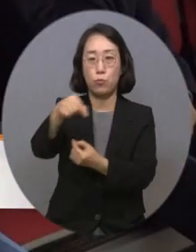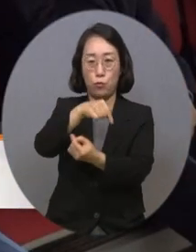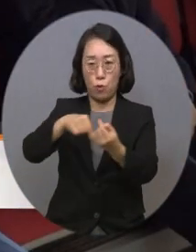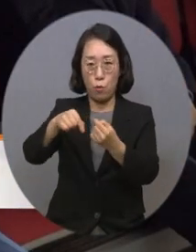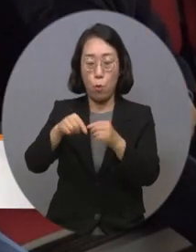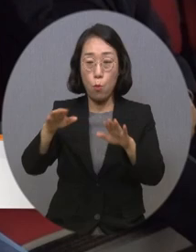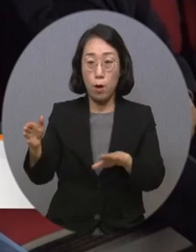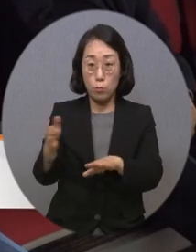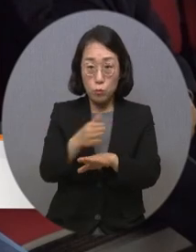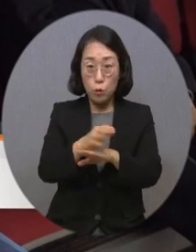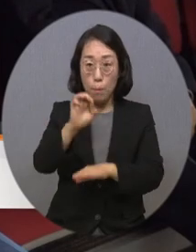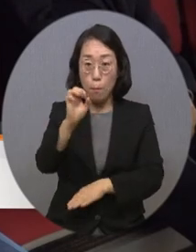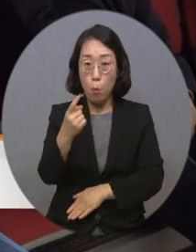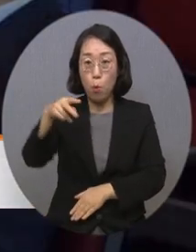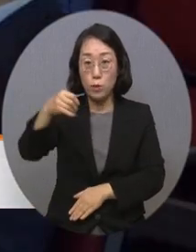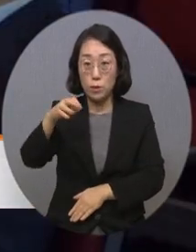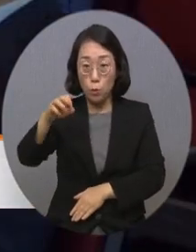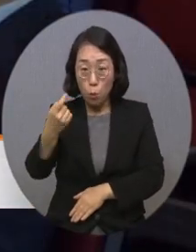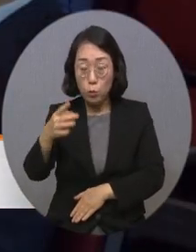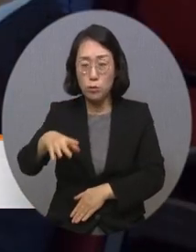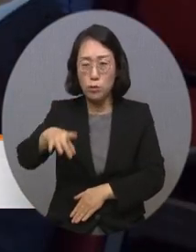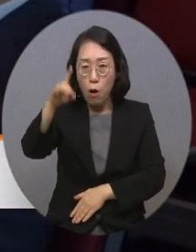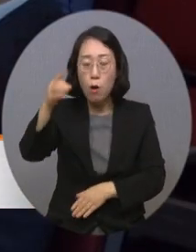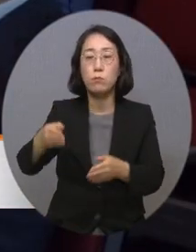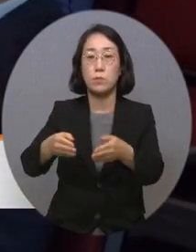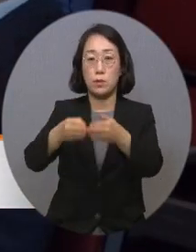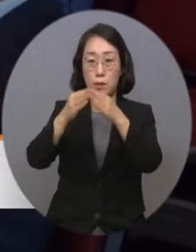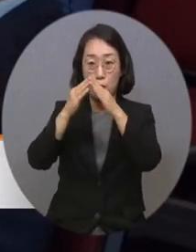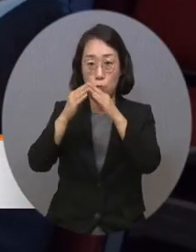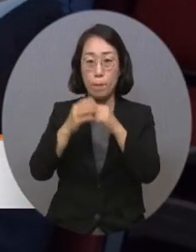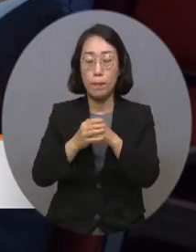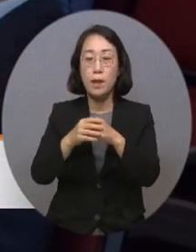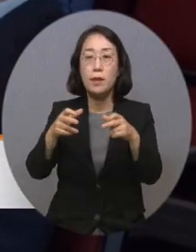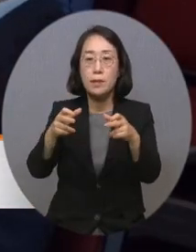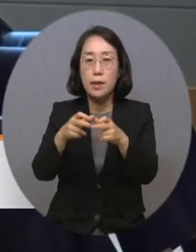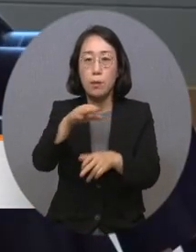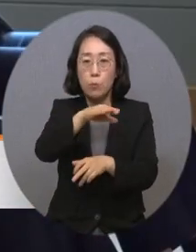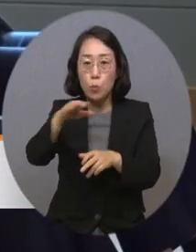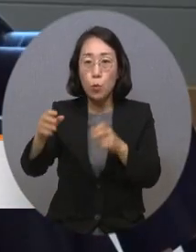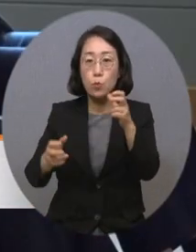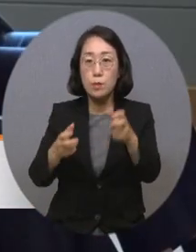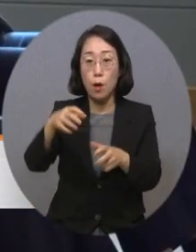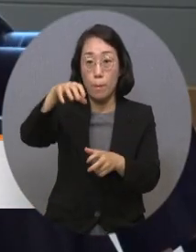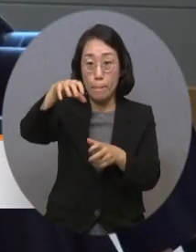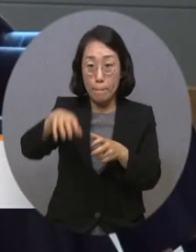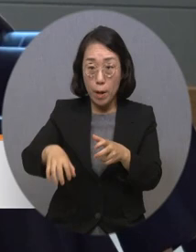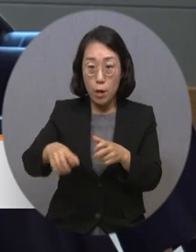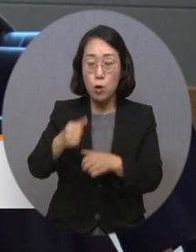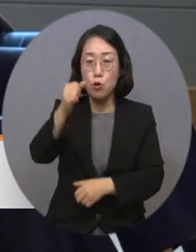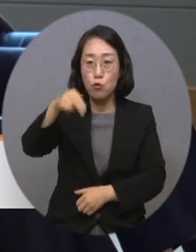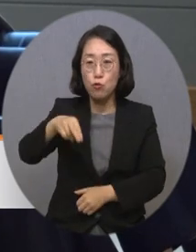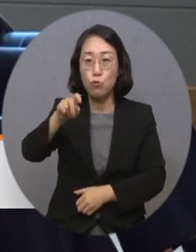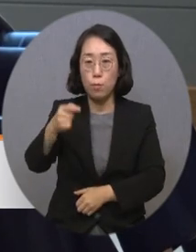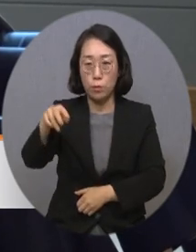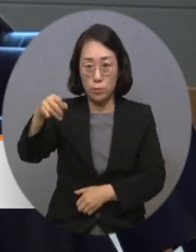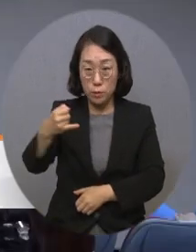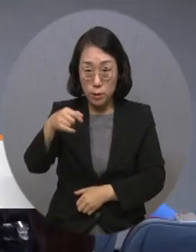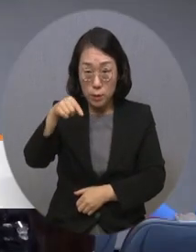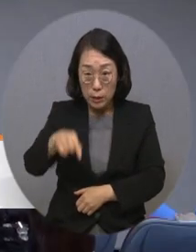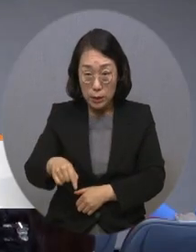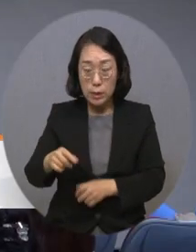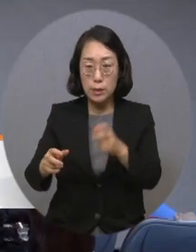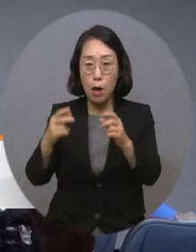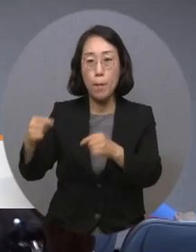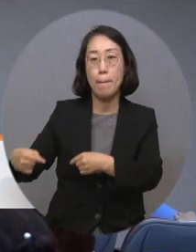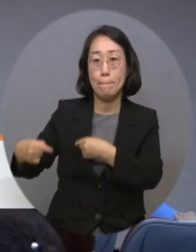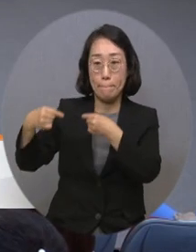올해부터는 포스코가 국내 최초로 설립한 자회사형 장애인 표준사업장인 포스코 휴먼스가 이 사업에